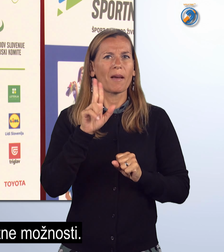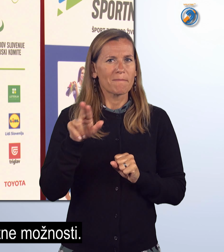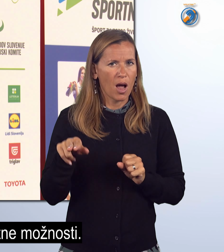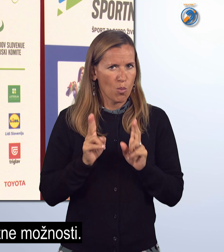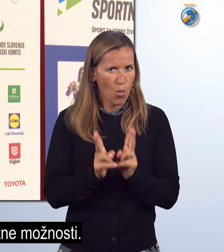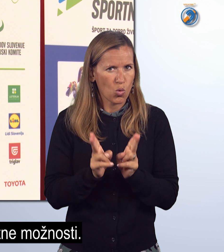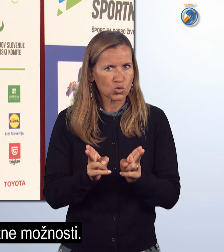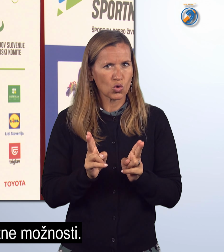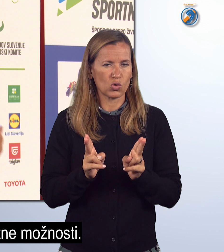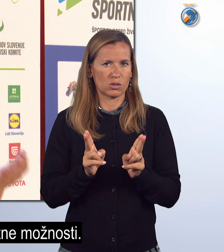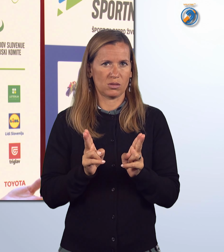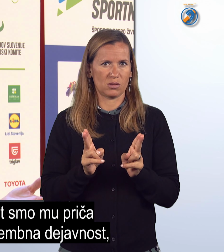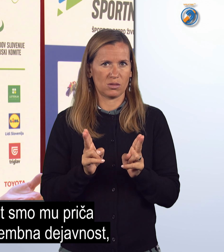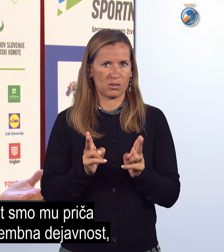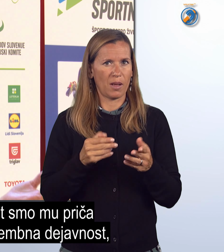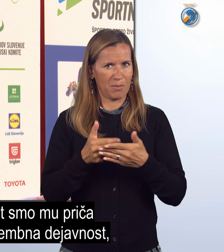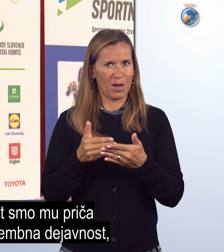možnosti.